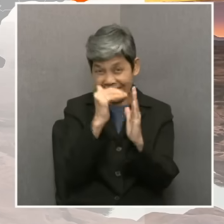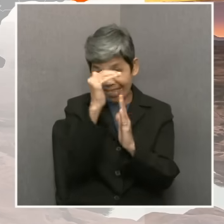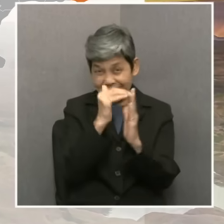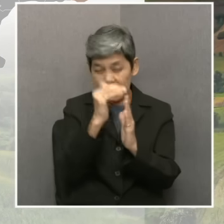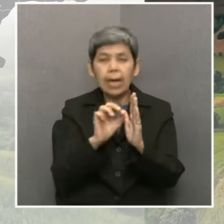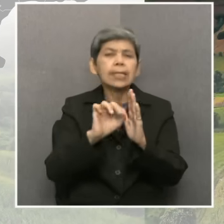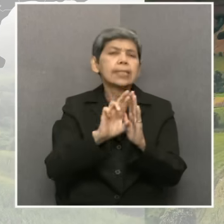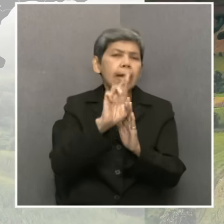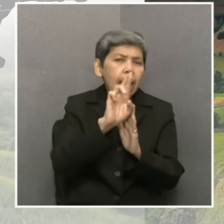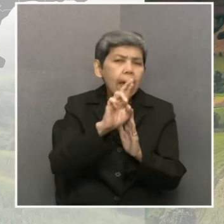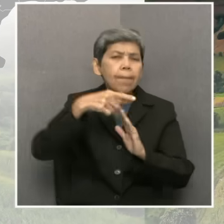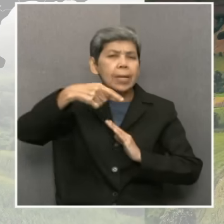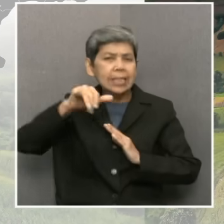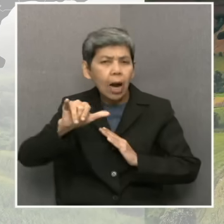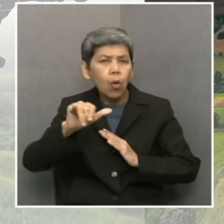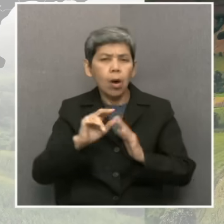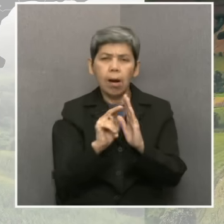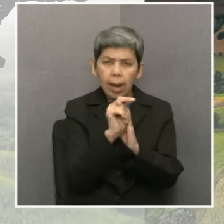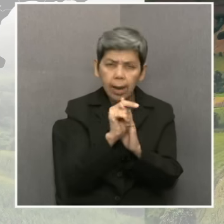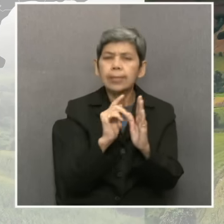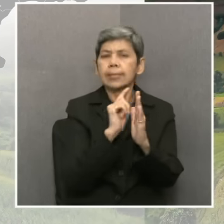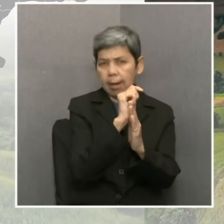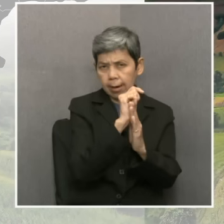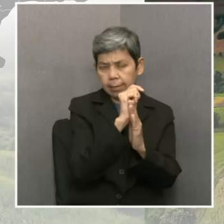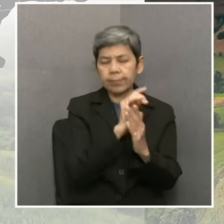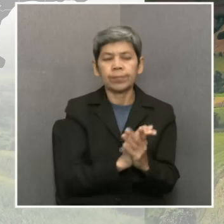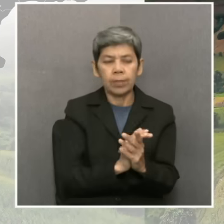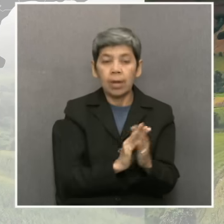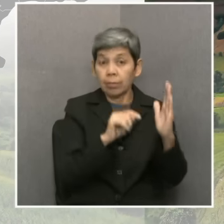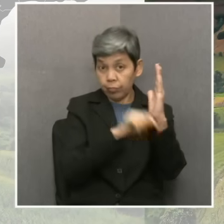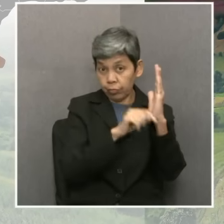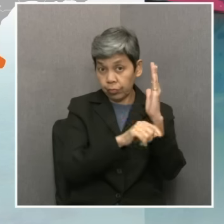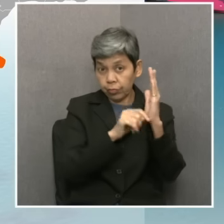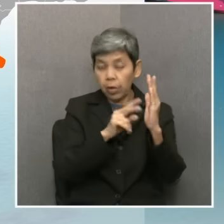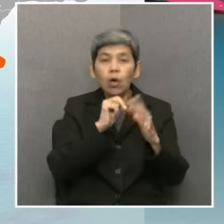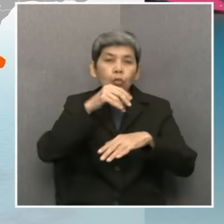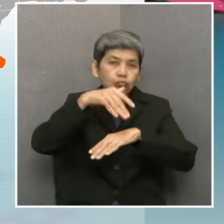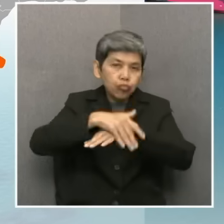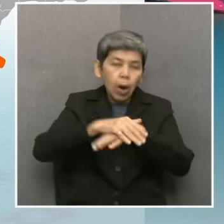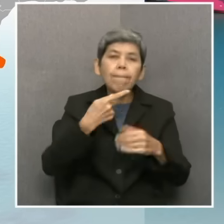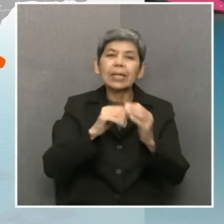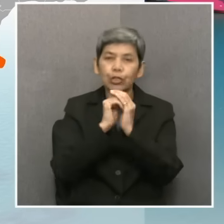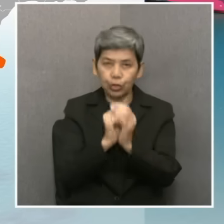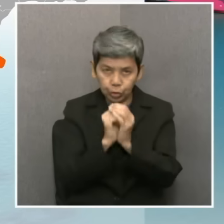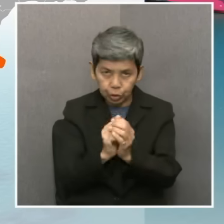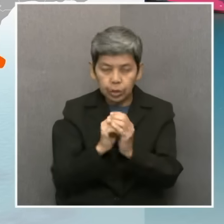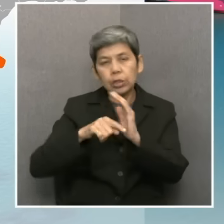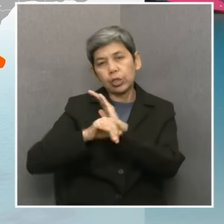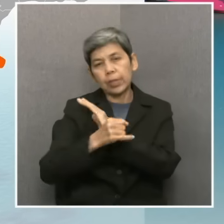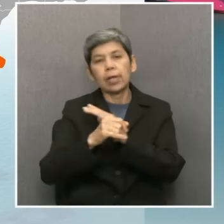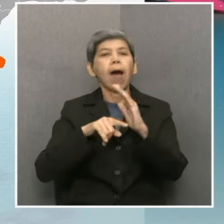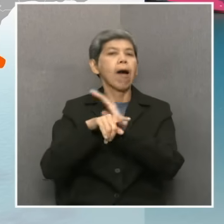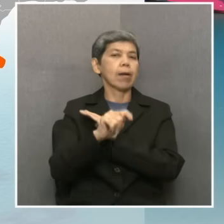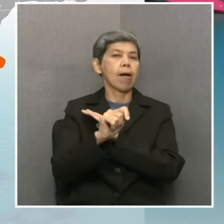จังหวัดเชียงรายพะเยาน่านและตากภาคตะวันออกจังหวัดนครนายกปราจีนบุรีจันทบุรีและ